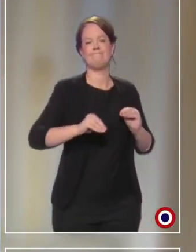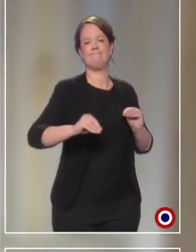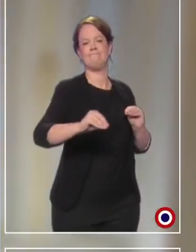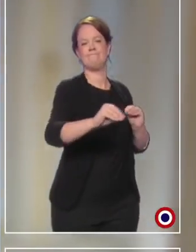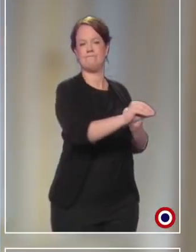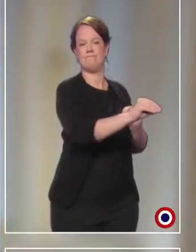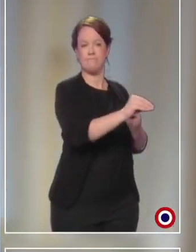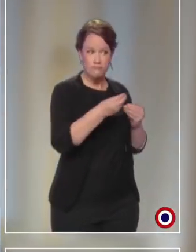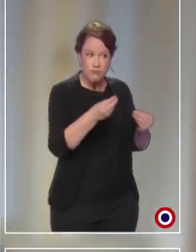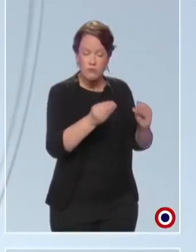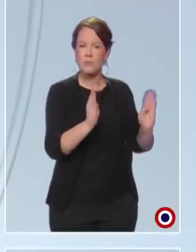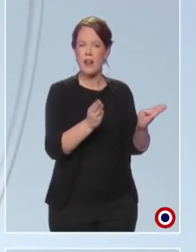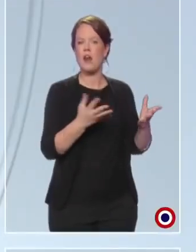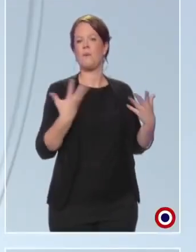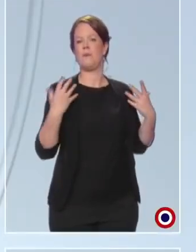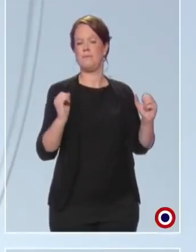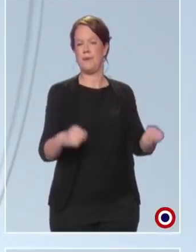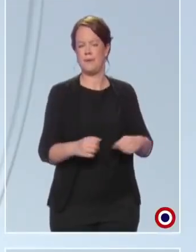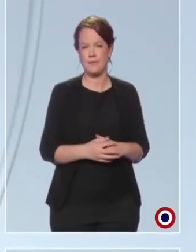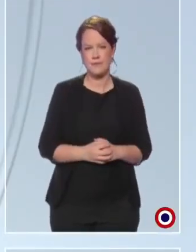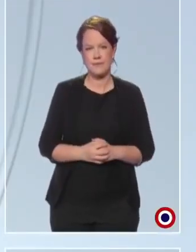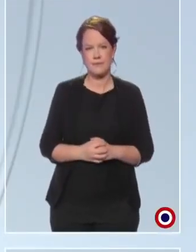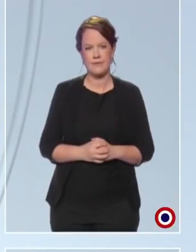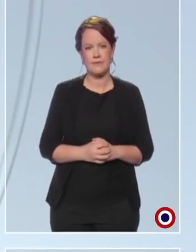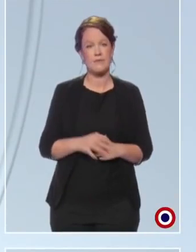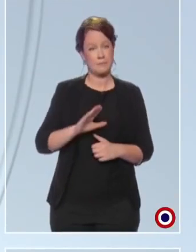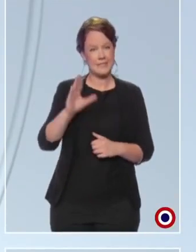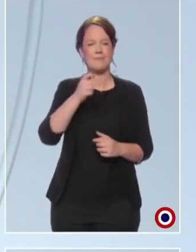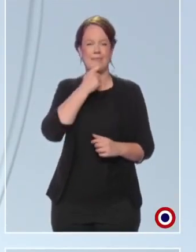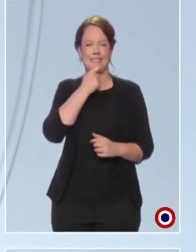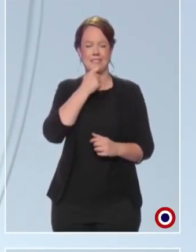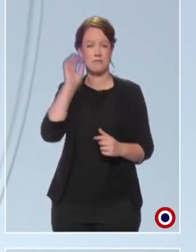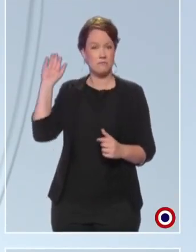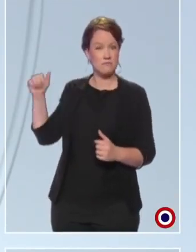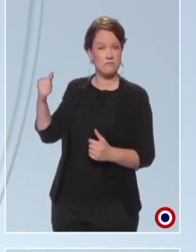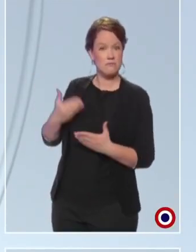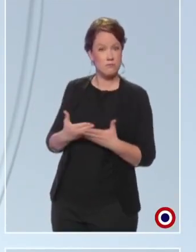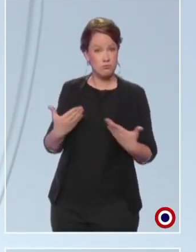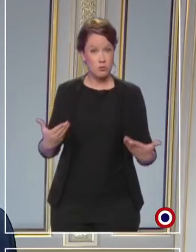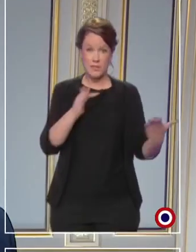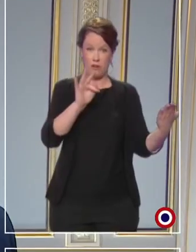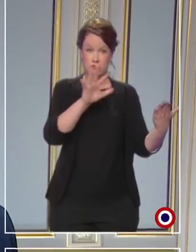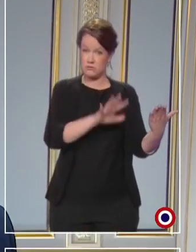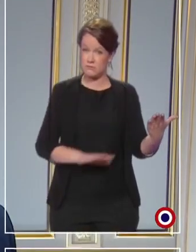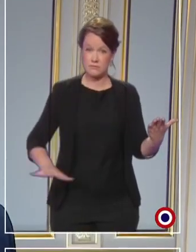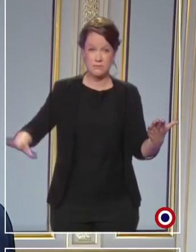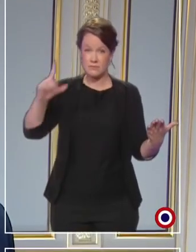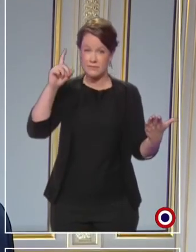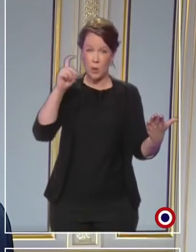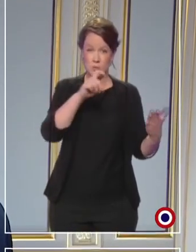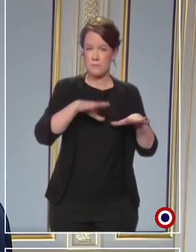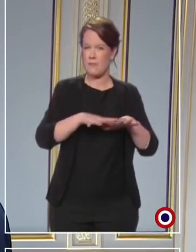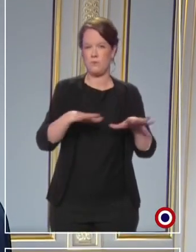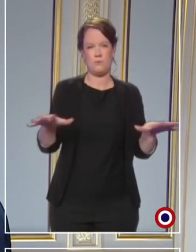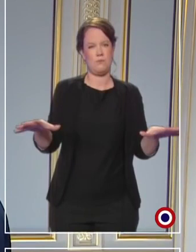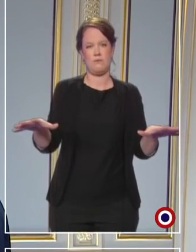libéré des places aujourd'hui le virus est partout en france donc il n'ya pas de réserves cachées de lit aujourd'hui nos